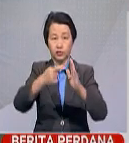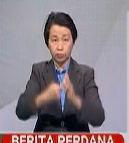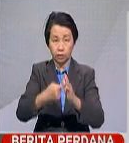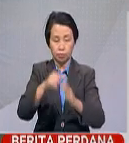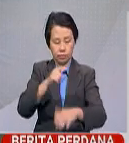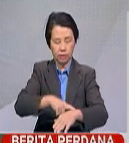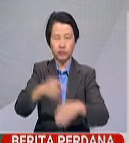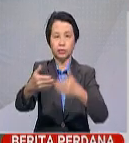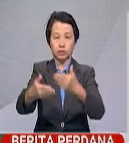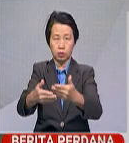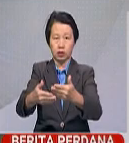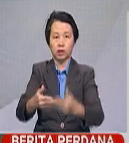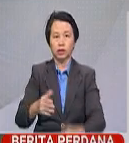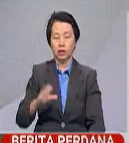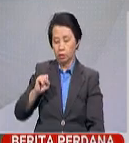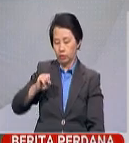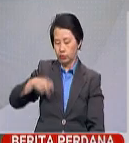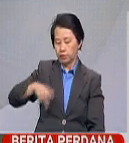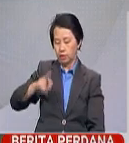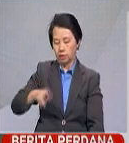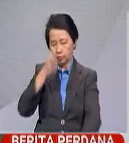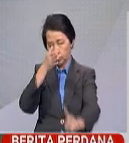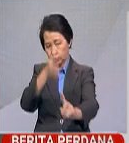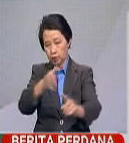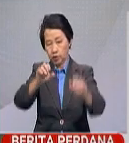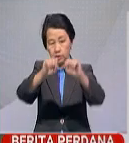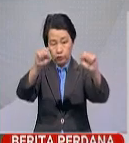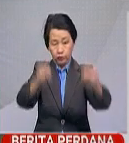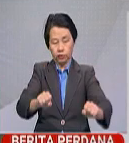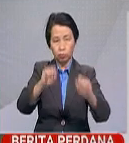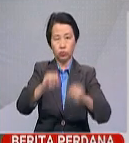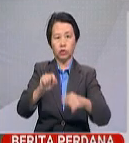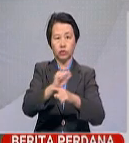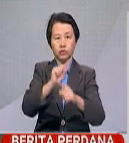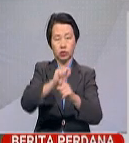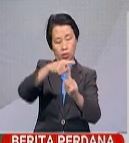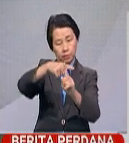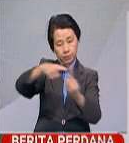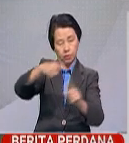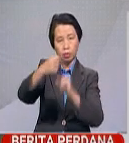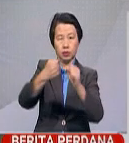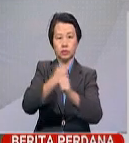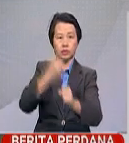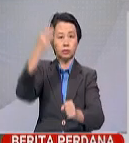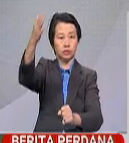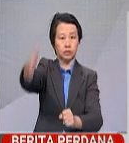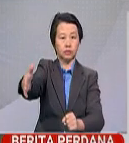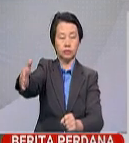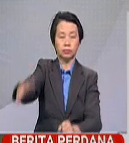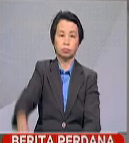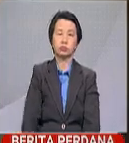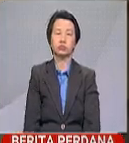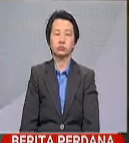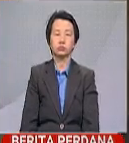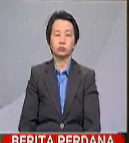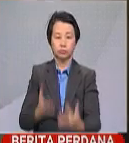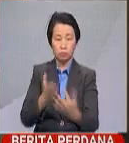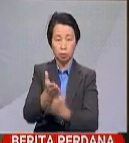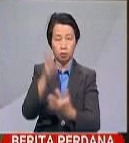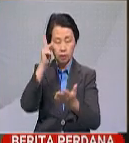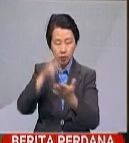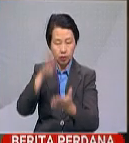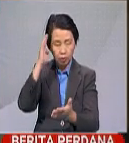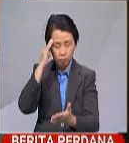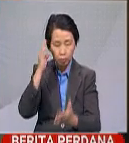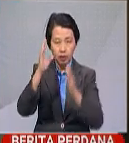dilaksanakan dalam masa terdekat. SPR menyasarkan sistem itu boleh digunakan menjelang pertengahan tahun depan. Menerusi kenal